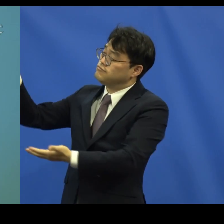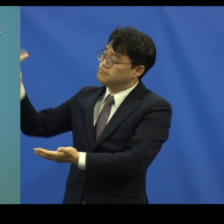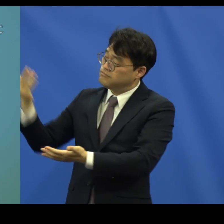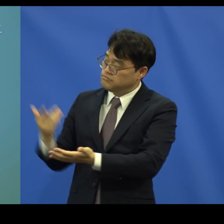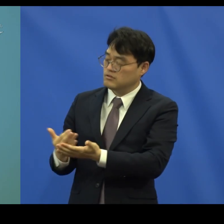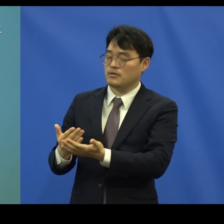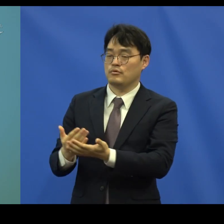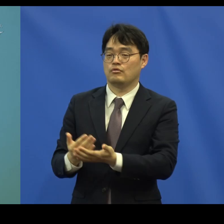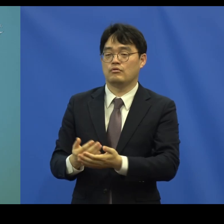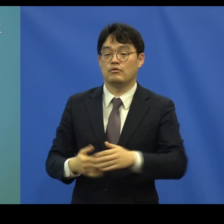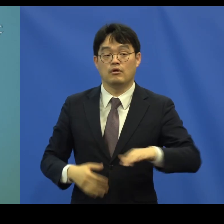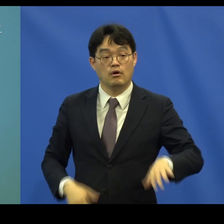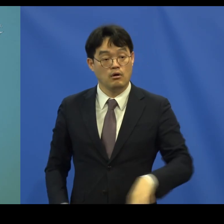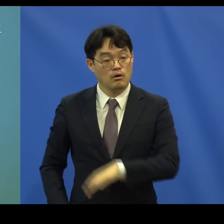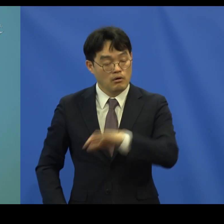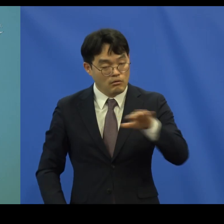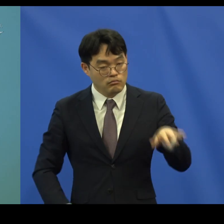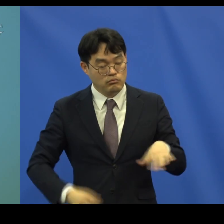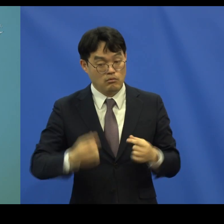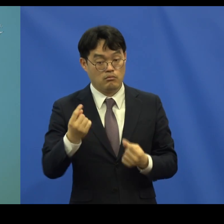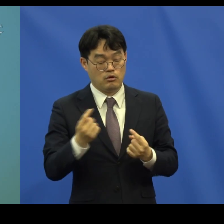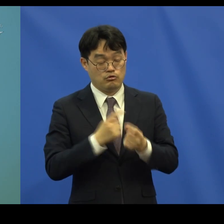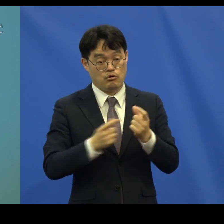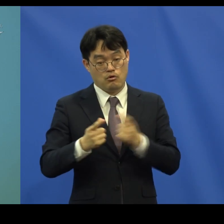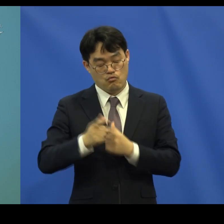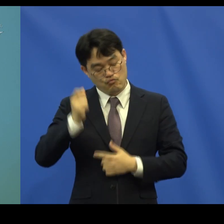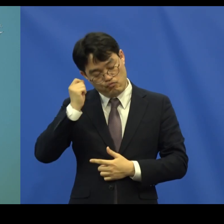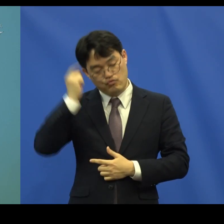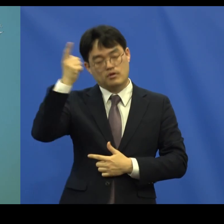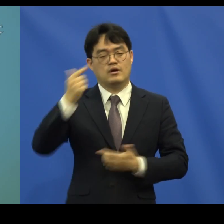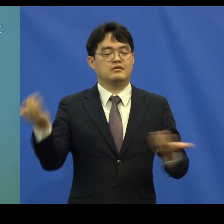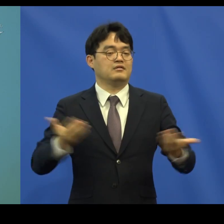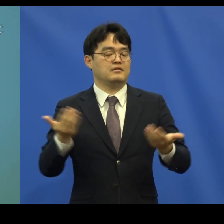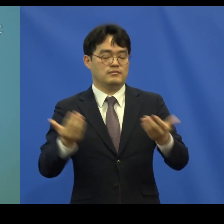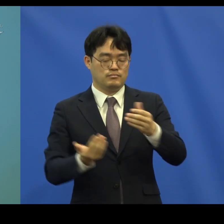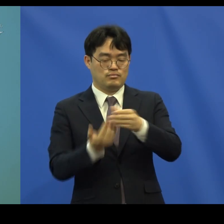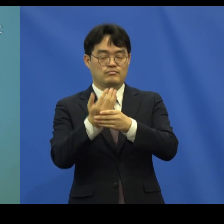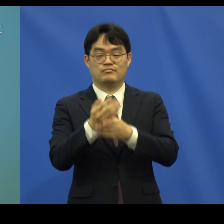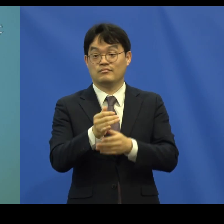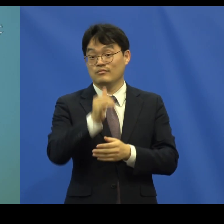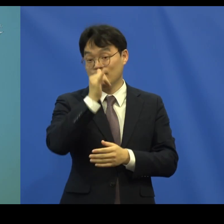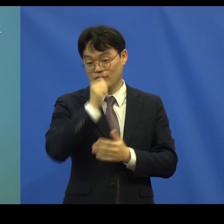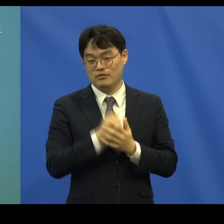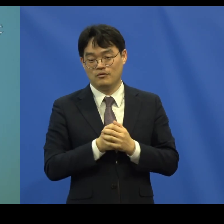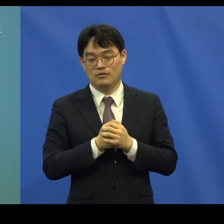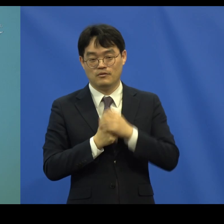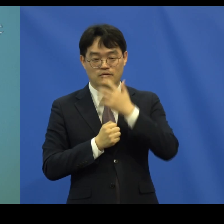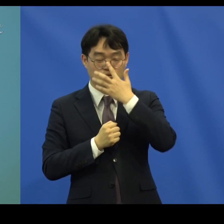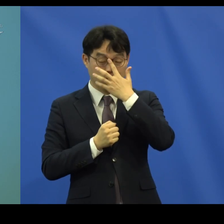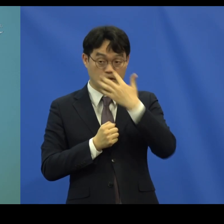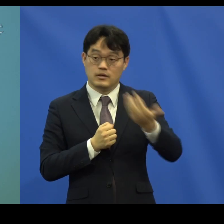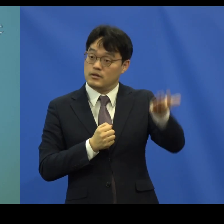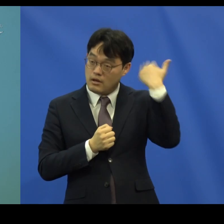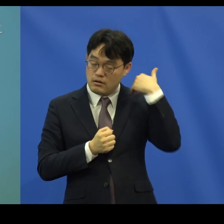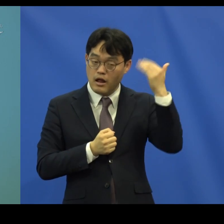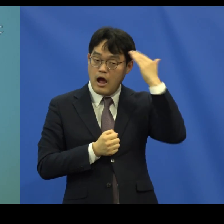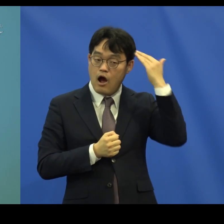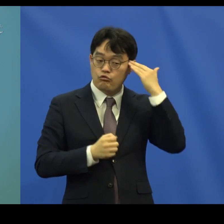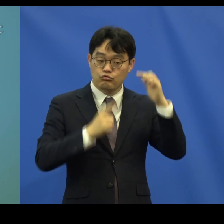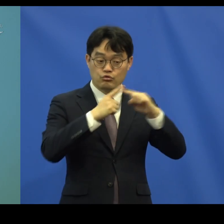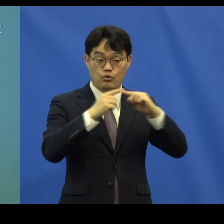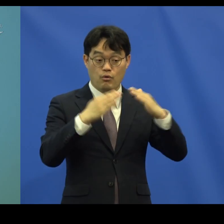수 없는 어마어마한 일이 일어나는 거예요. 그런데 그게 한국교회 안에 일어났었고 지금도 그